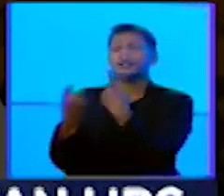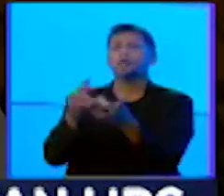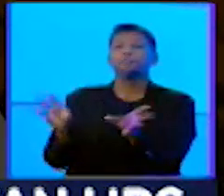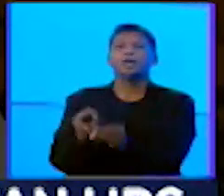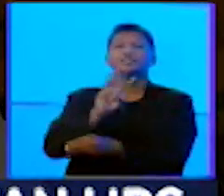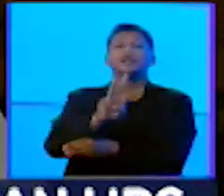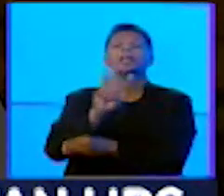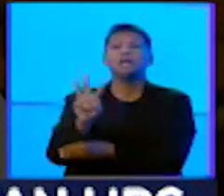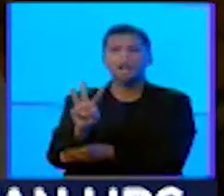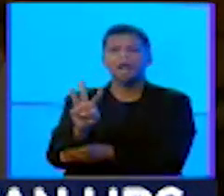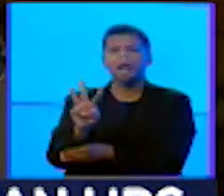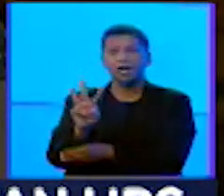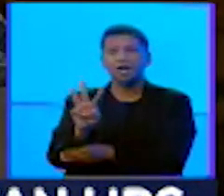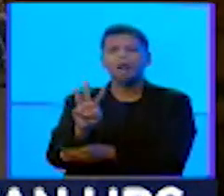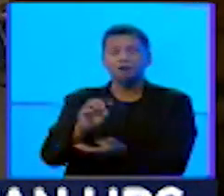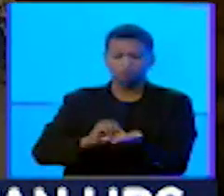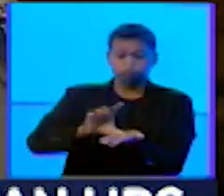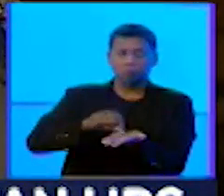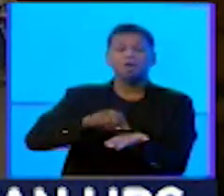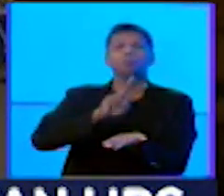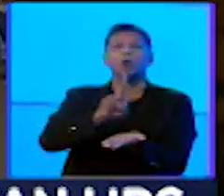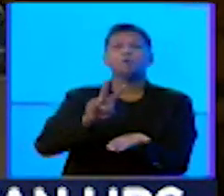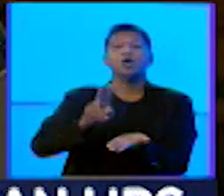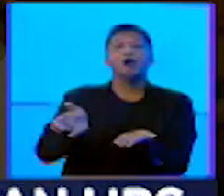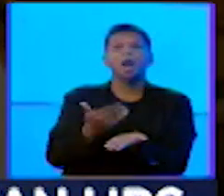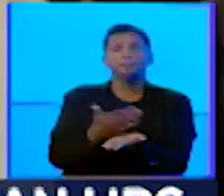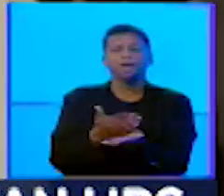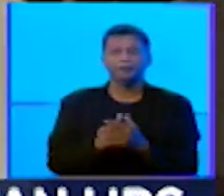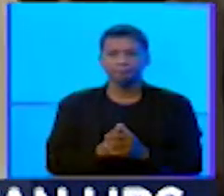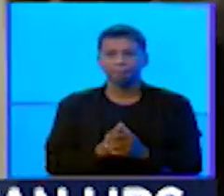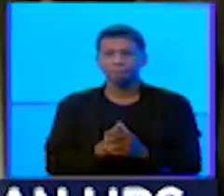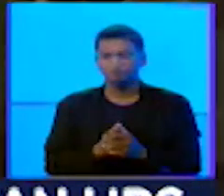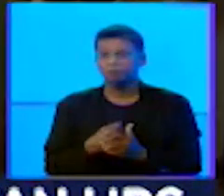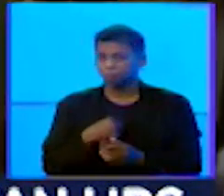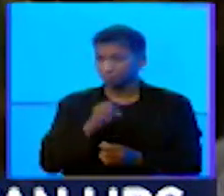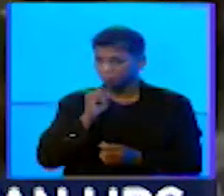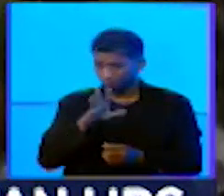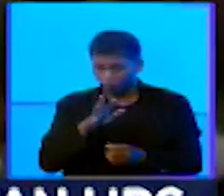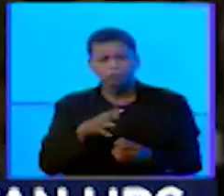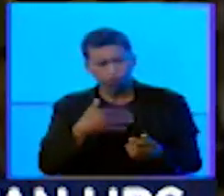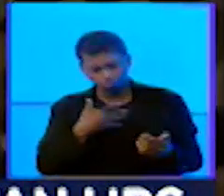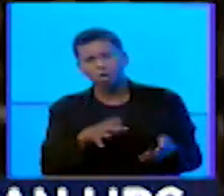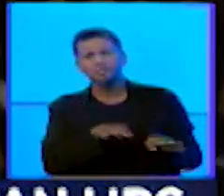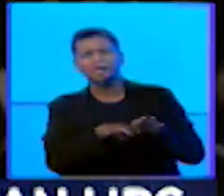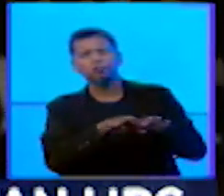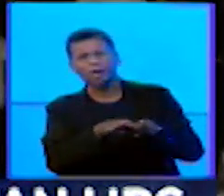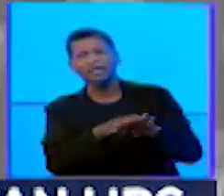halaman. Gubernur Anies menyatakan klarifikasi telah sesuai fakta terkait kerumunan di acara Rizik Syihab.